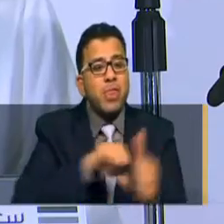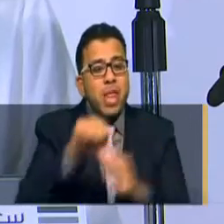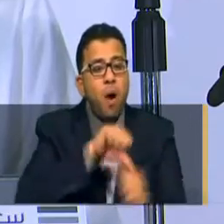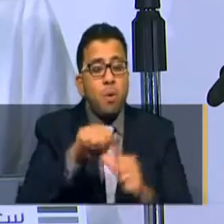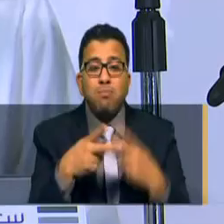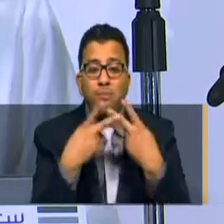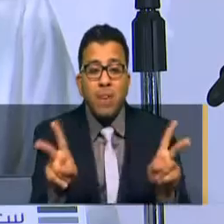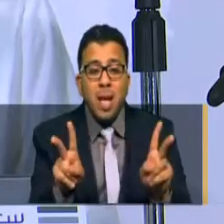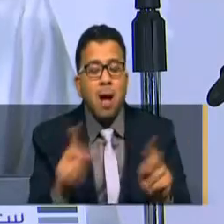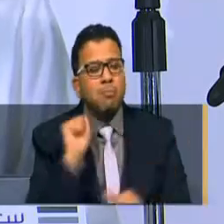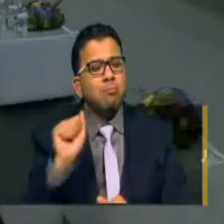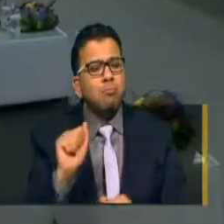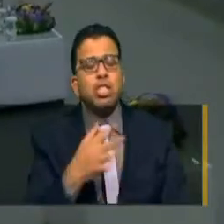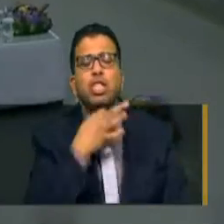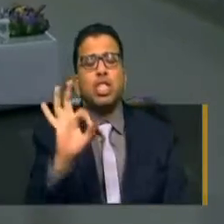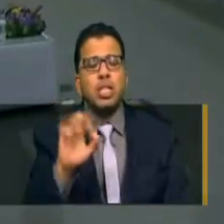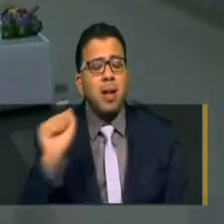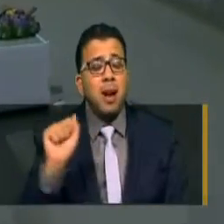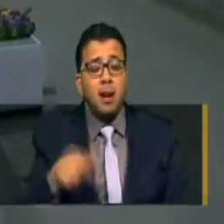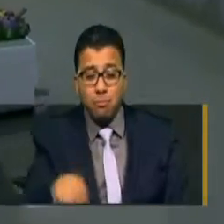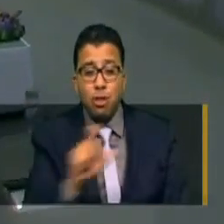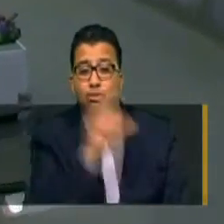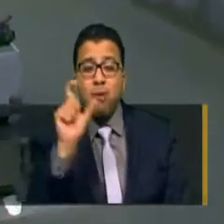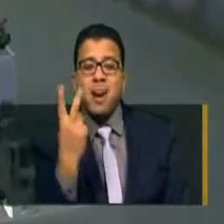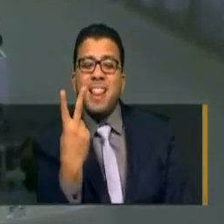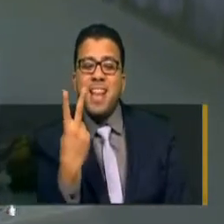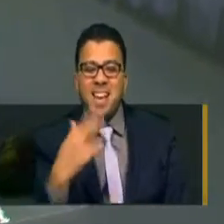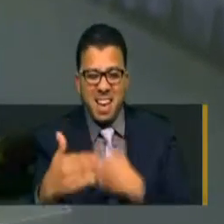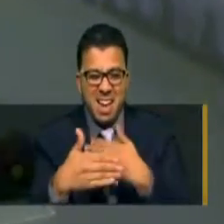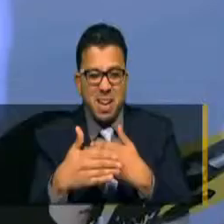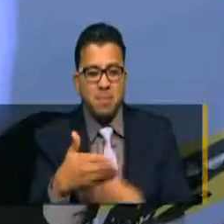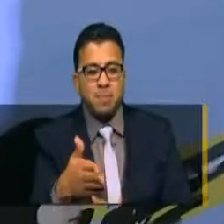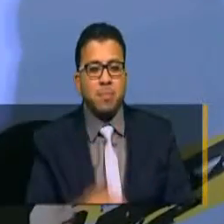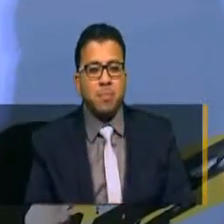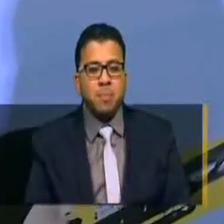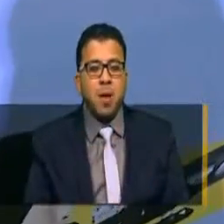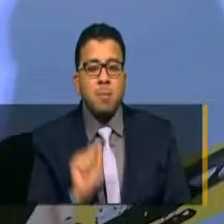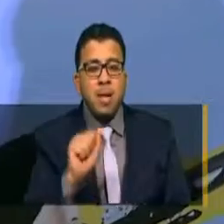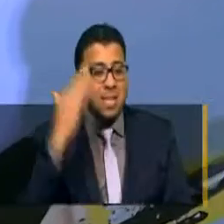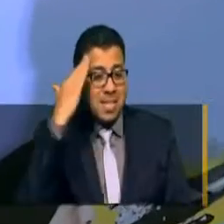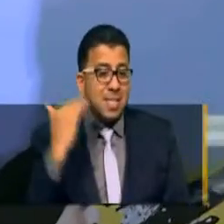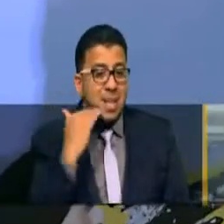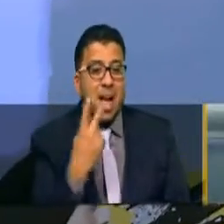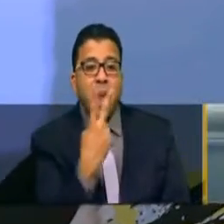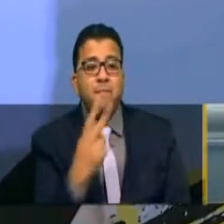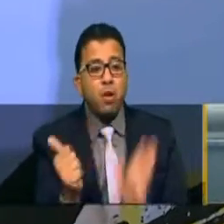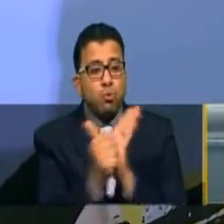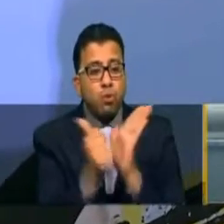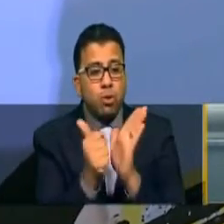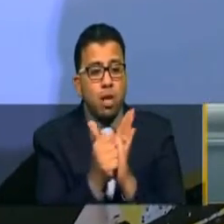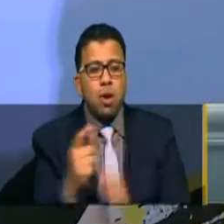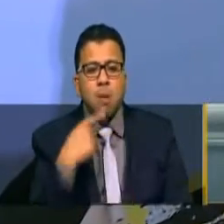لانطلاق منافسات النسخة الجديدة في فبراير المقبل. دورة الألعاب لأندية السيدات لعام 2016